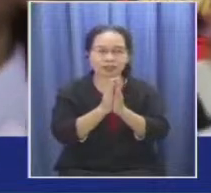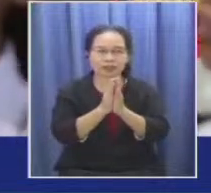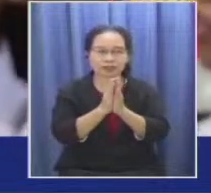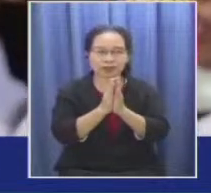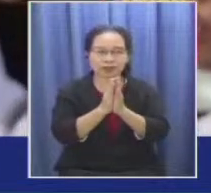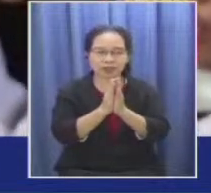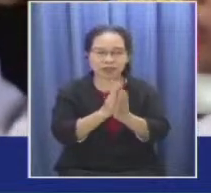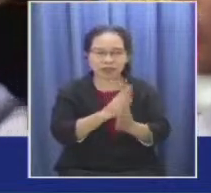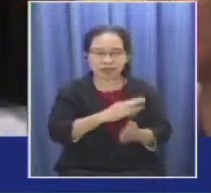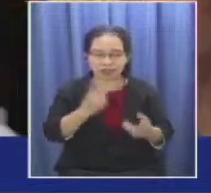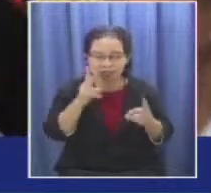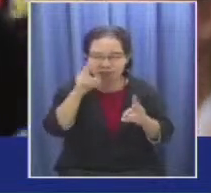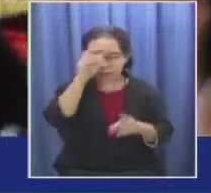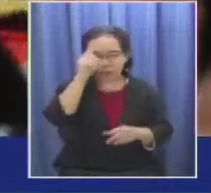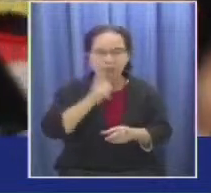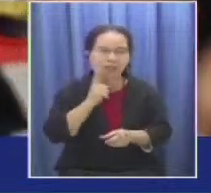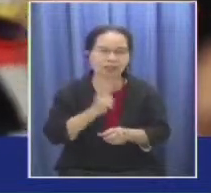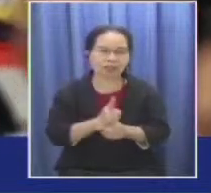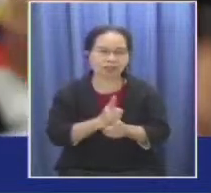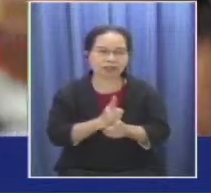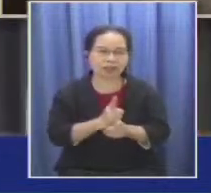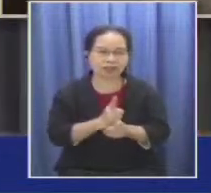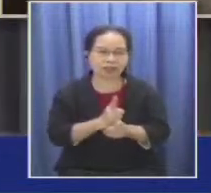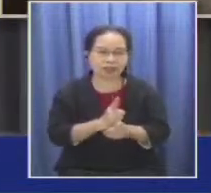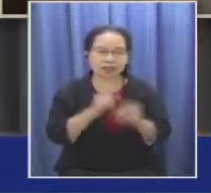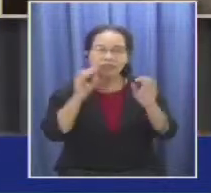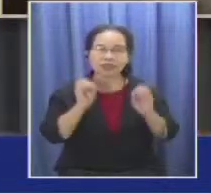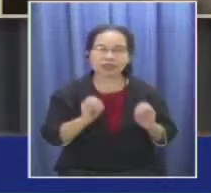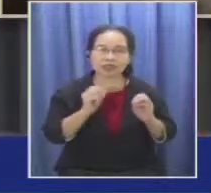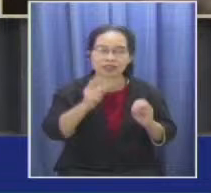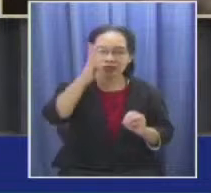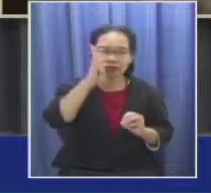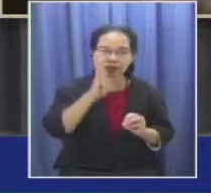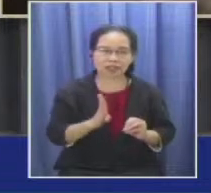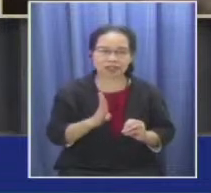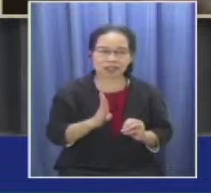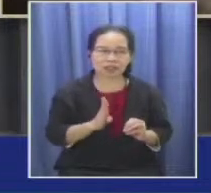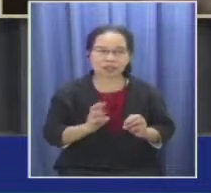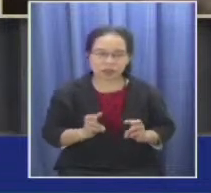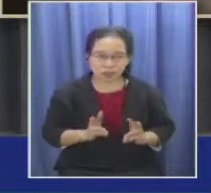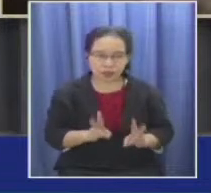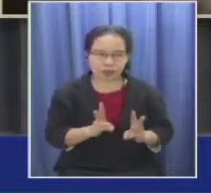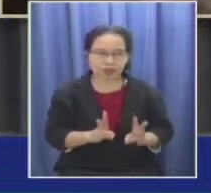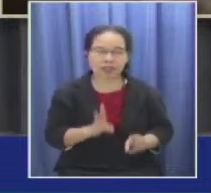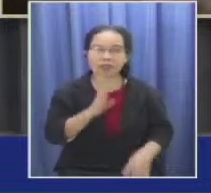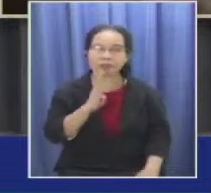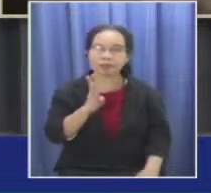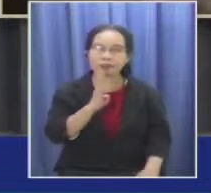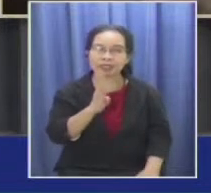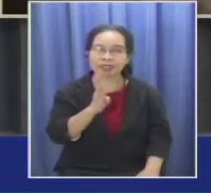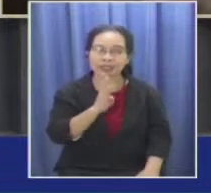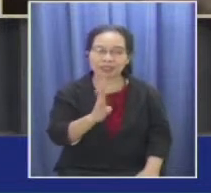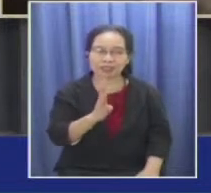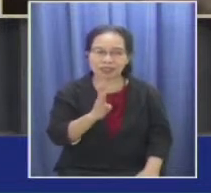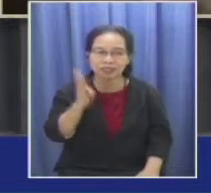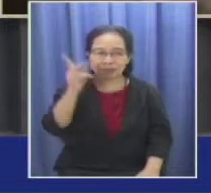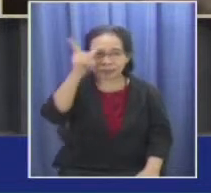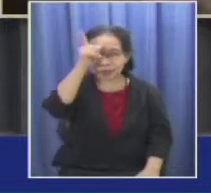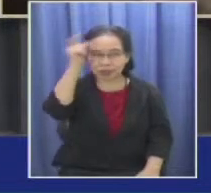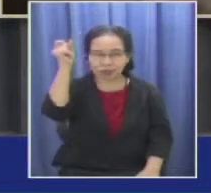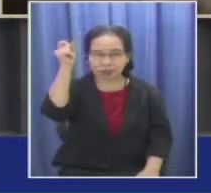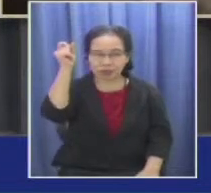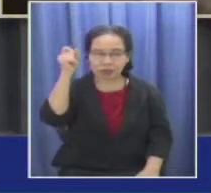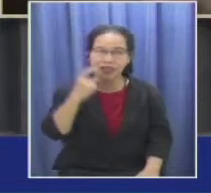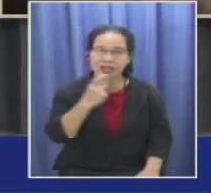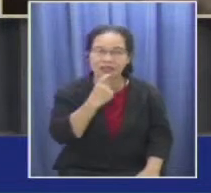nneɛma yɛyɛ no nneɛma yɛyɛ no awose ne Nyankopɔn asɛm yɛ ba akɔre ne bɔ ebra mpaebɔ yɛ asɛm